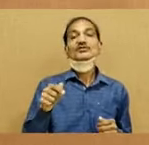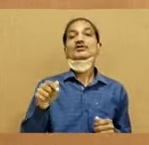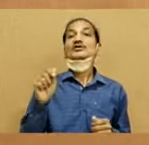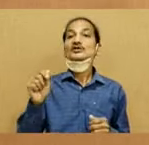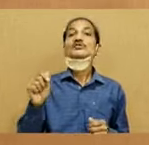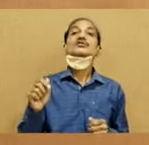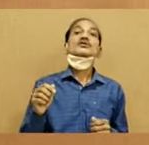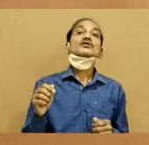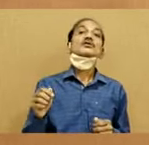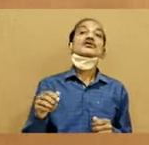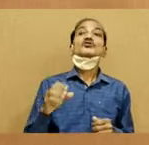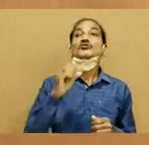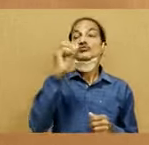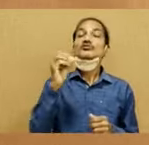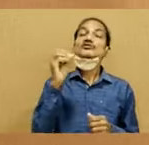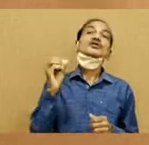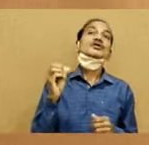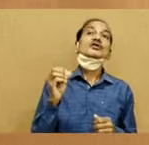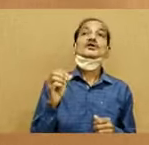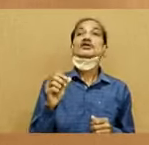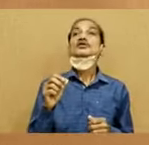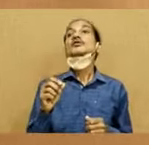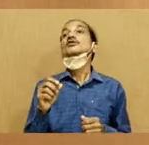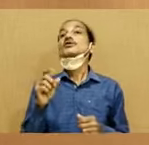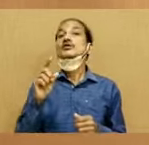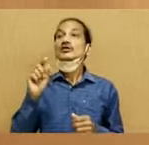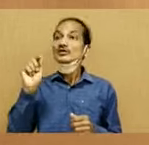କରୁଛି ଏବଂ ସମୁଦାୟ ଶଯ୍ୟା ସଂଖ୍ୟା